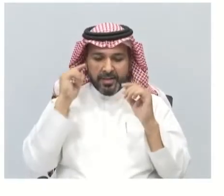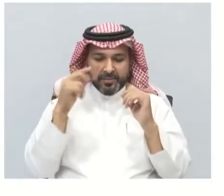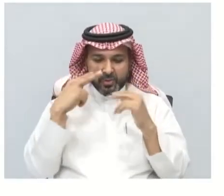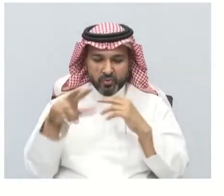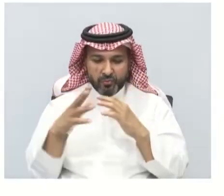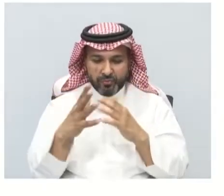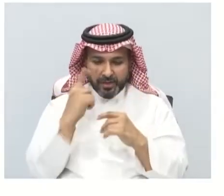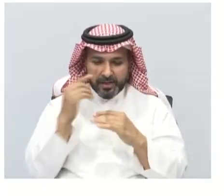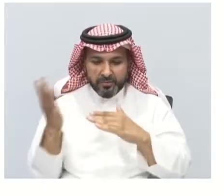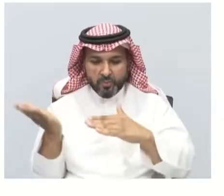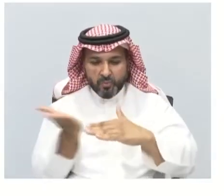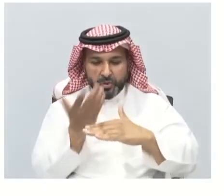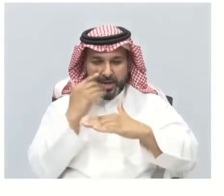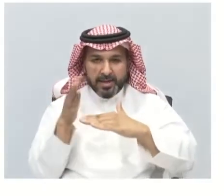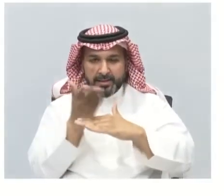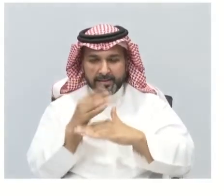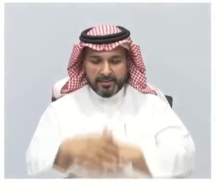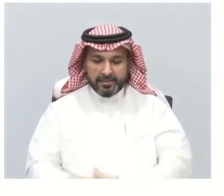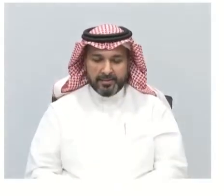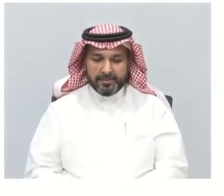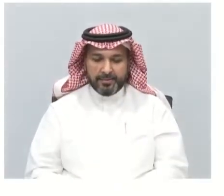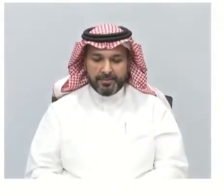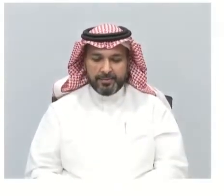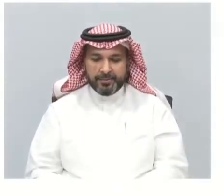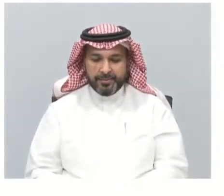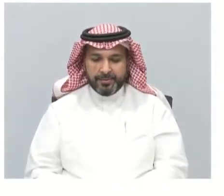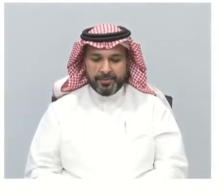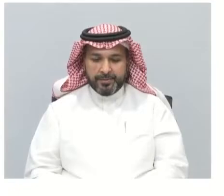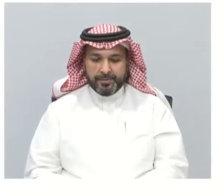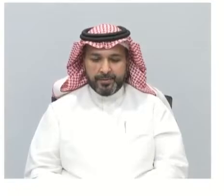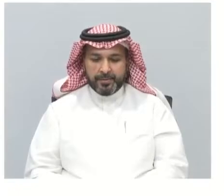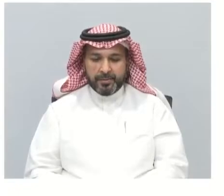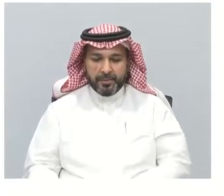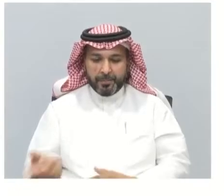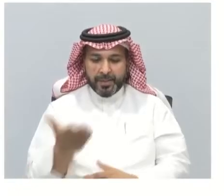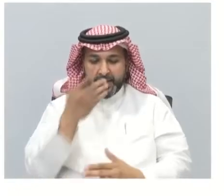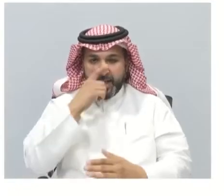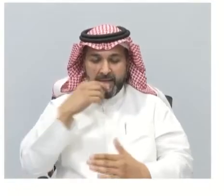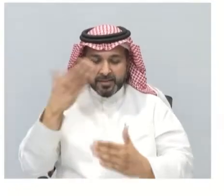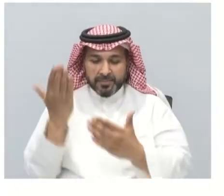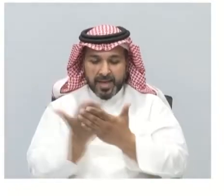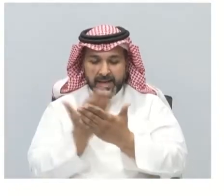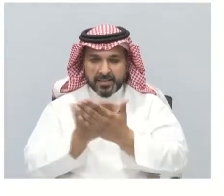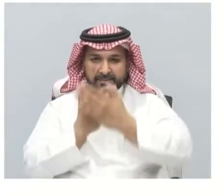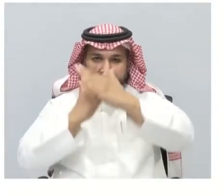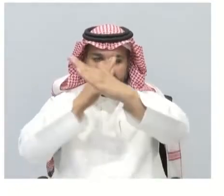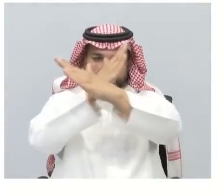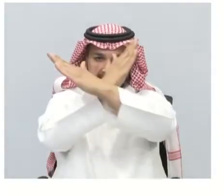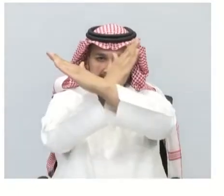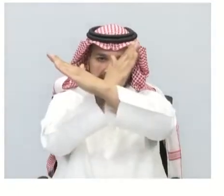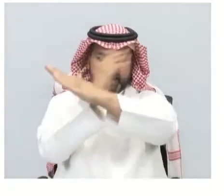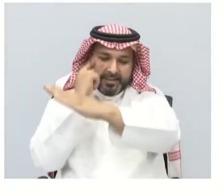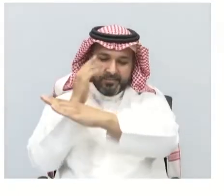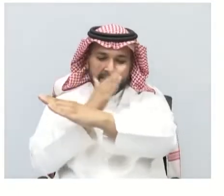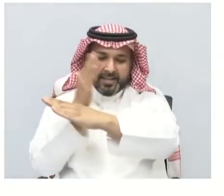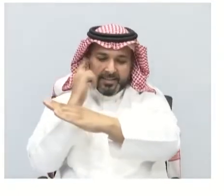سالب خ و3 وهنا 4 و6 وصلت بينهم بقطعه خط مستقيم بعد ذلك النقطه ال او